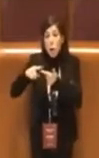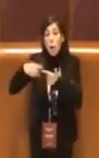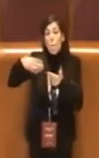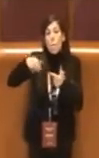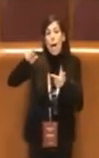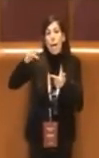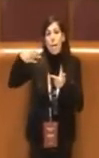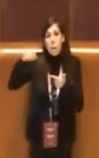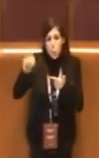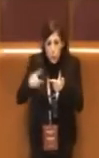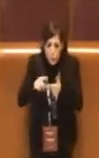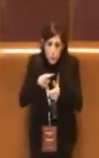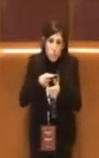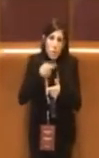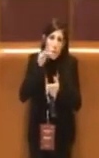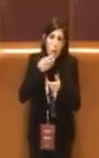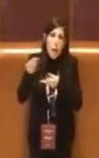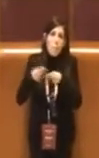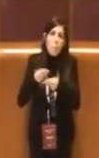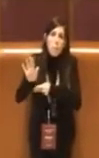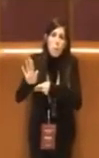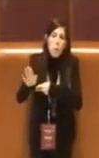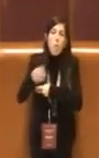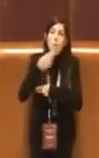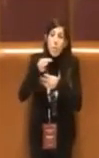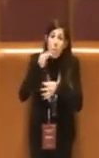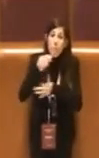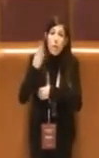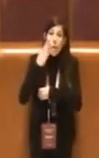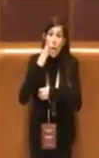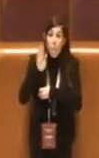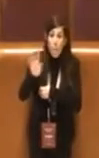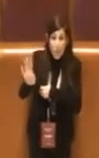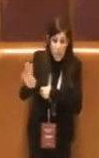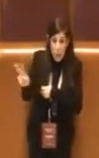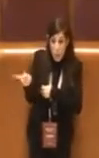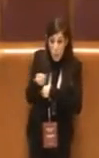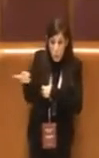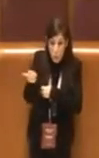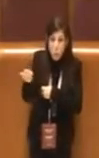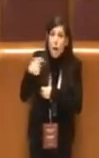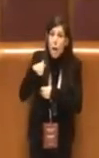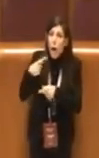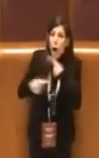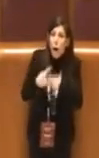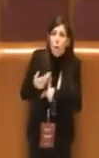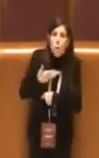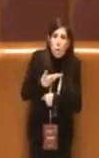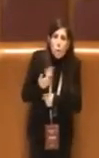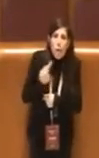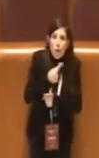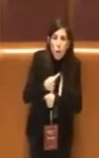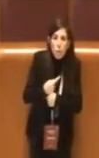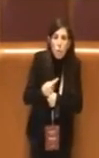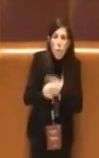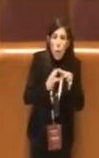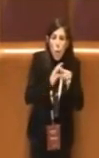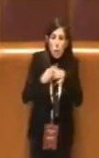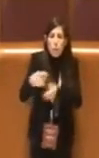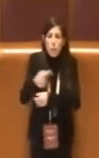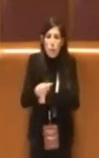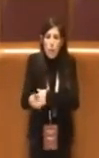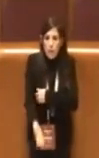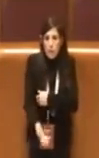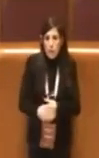che effettivamente, insomma, è servito del tempo per ricostruire le pratiche e portarle in votazione. Questa è la